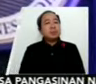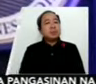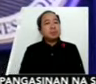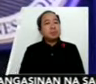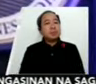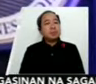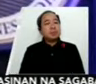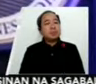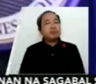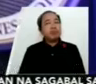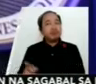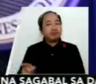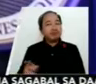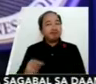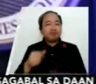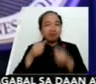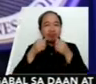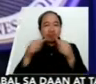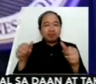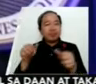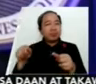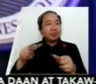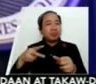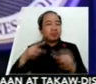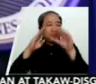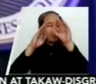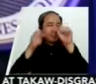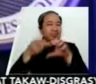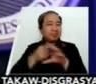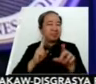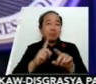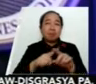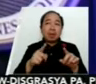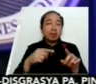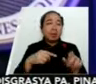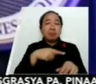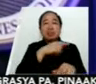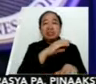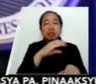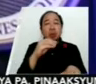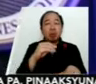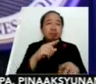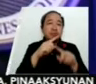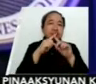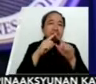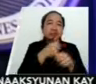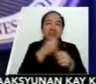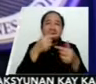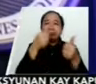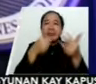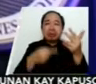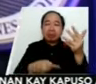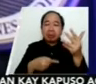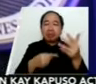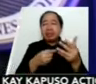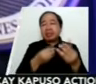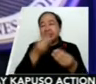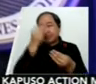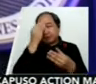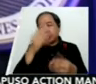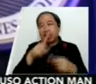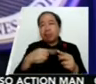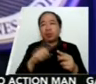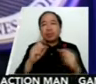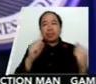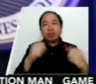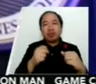nagbitiw na nga si VP Sara, ay walang ibang detalye binigay ang Presidential Communications Office ukol sa mga napag-usapan ng Pangulo at ng Bise ngayong